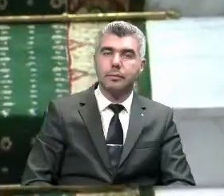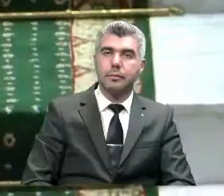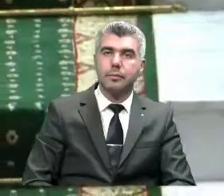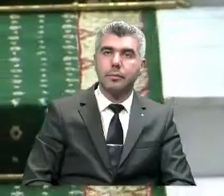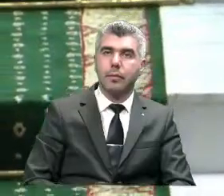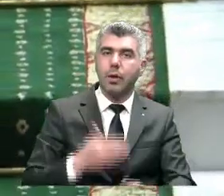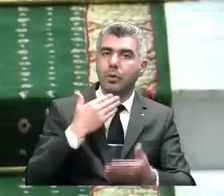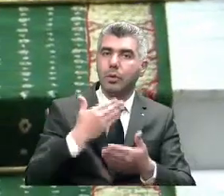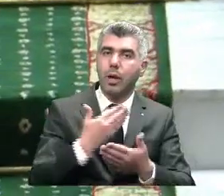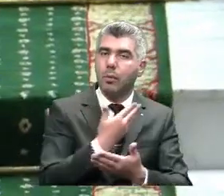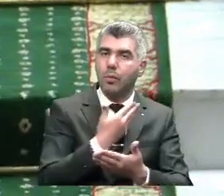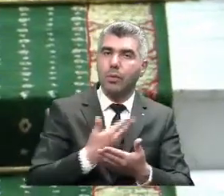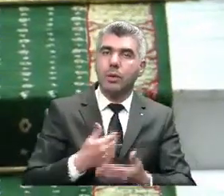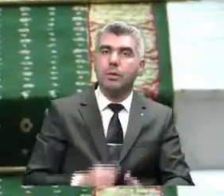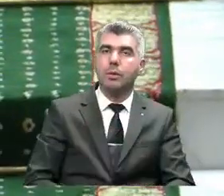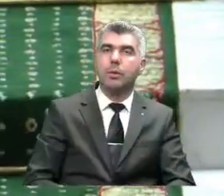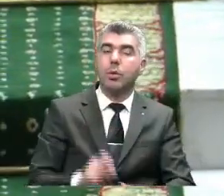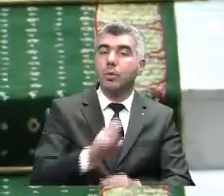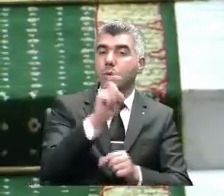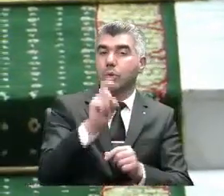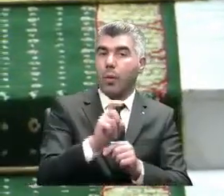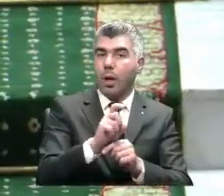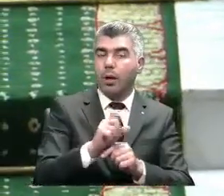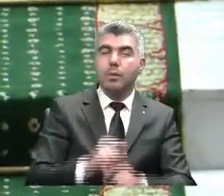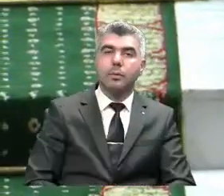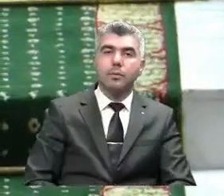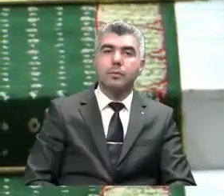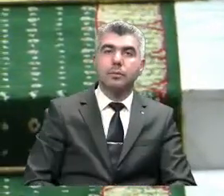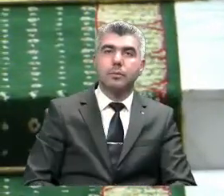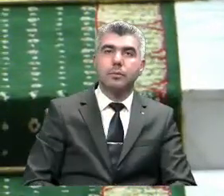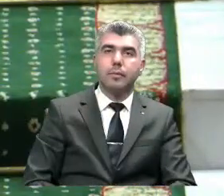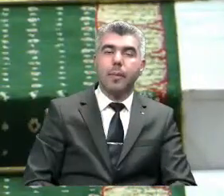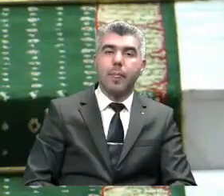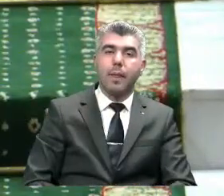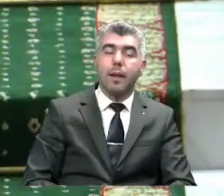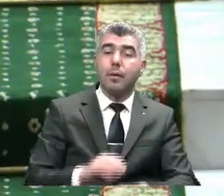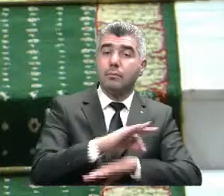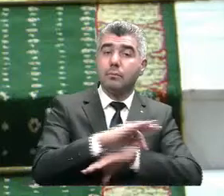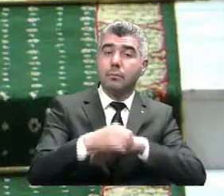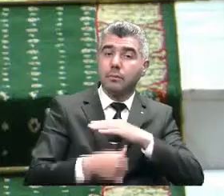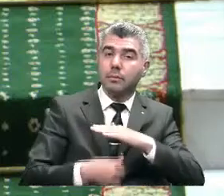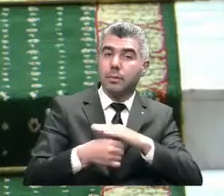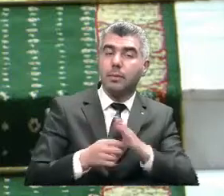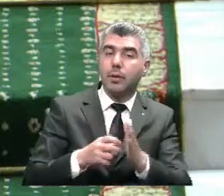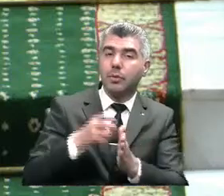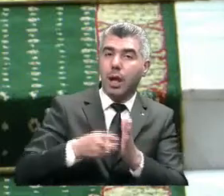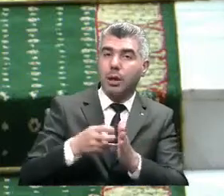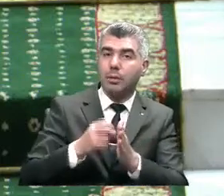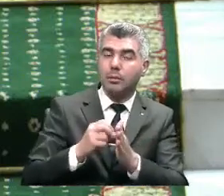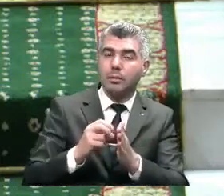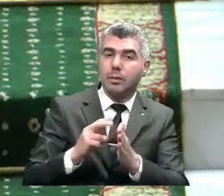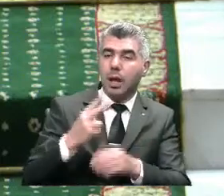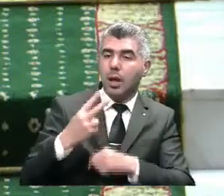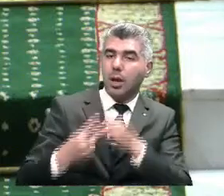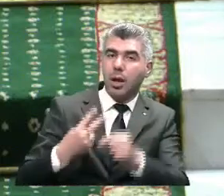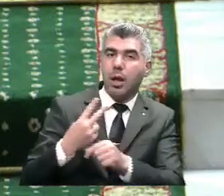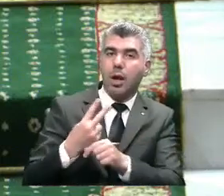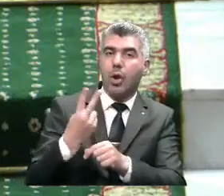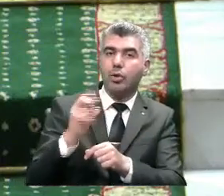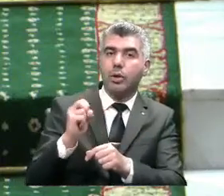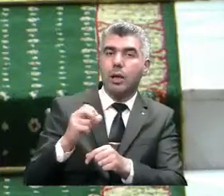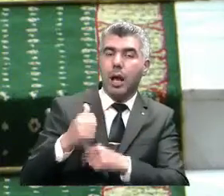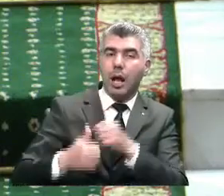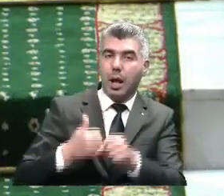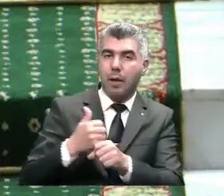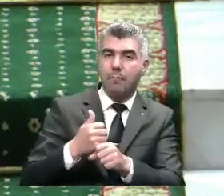شكرا السيد المستشار المحترم على طرح هذا السؤال المكتب الوطني لسكك الحديديه قام خلال العقدين الاخيرين بانجاز مجموعه